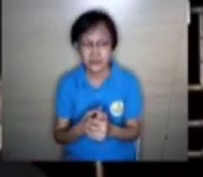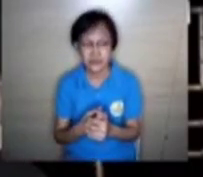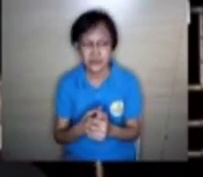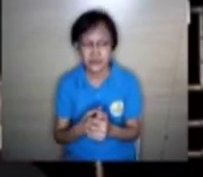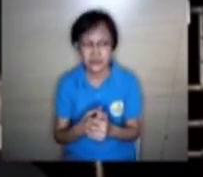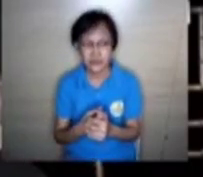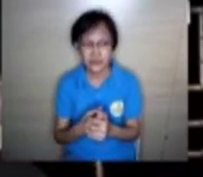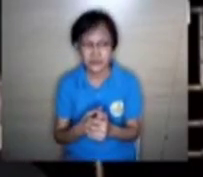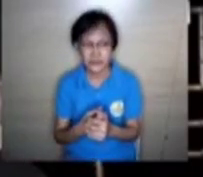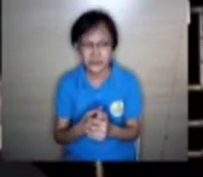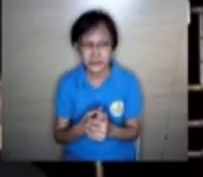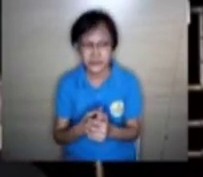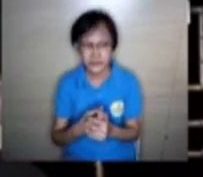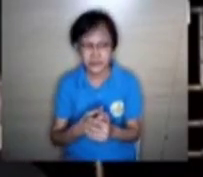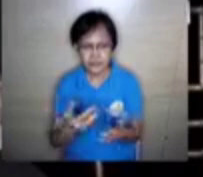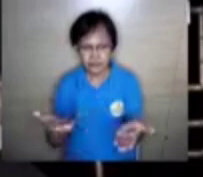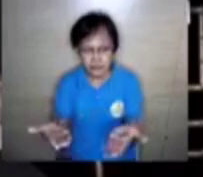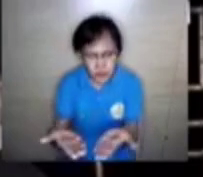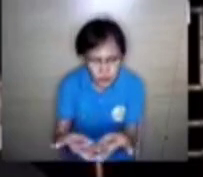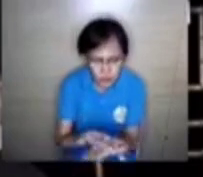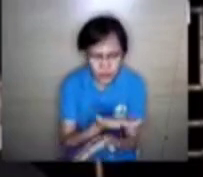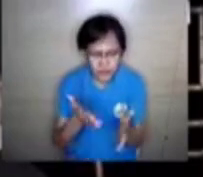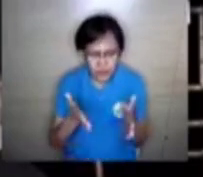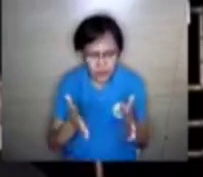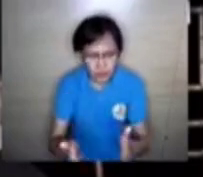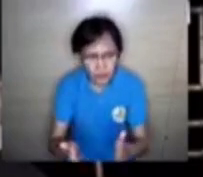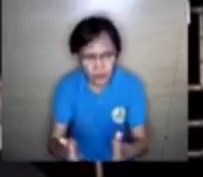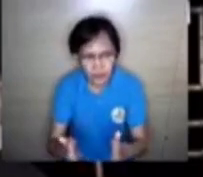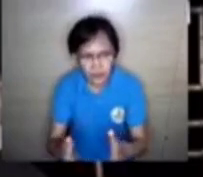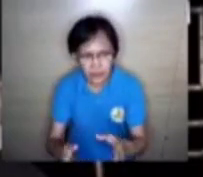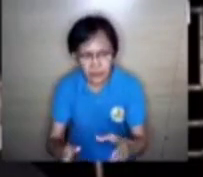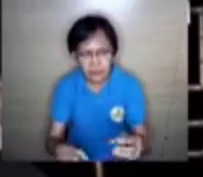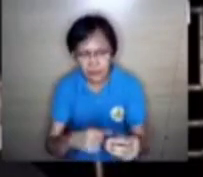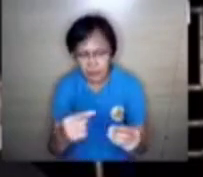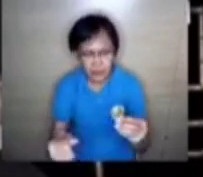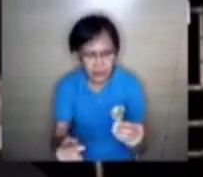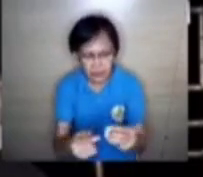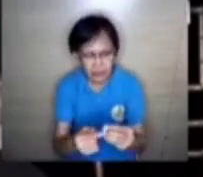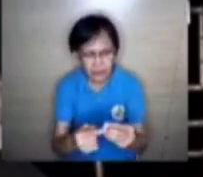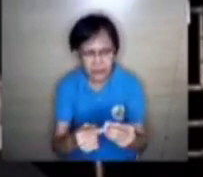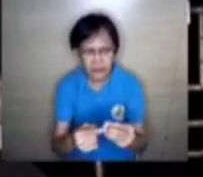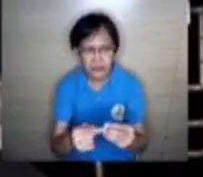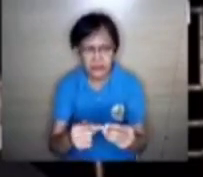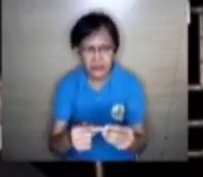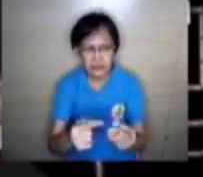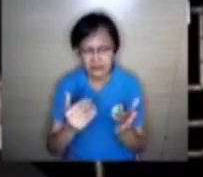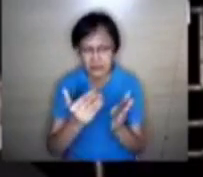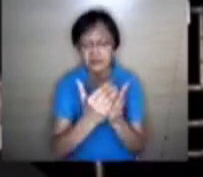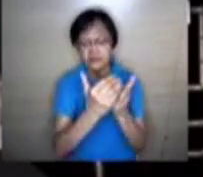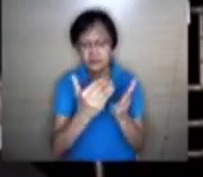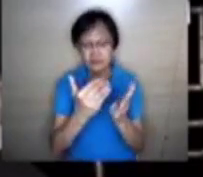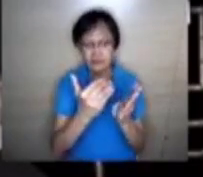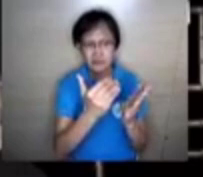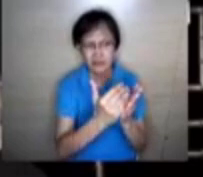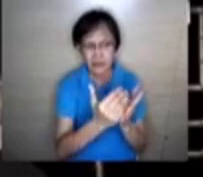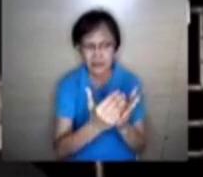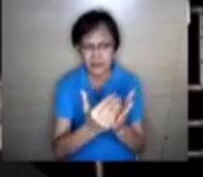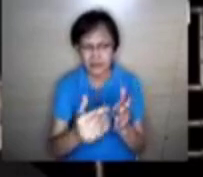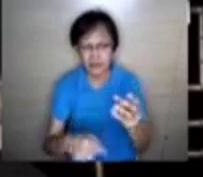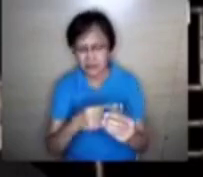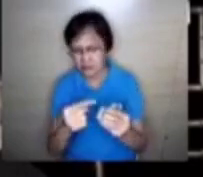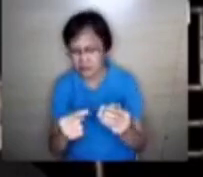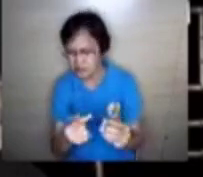isang makabagong uri ng procurement, may iwasan natin yung nangyayari minsan, pati sa mga health center natin